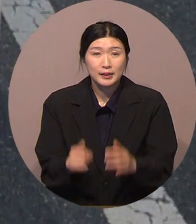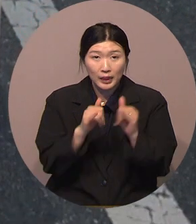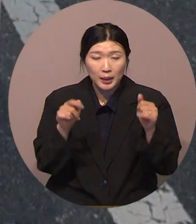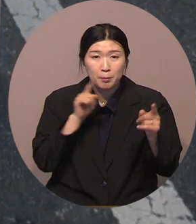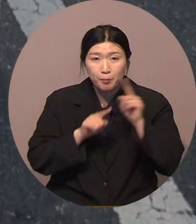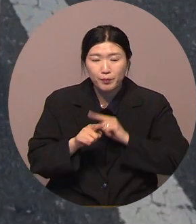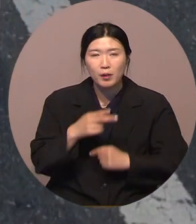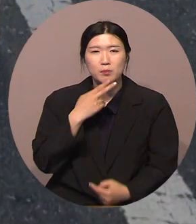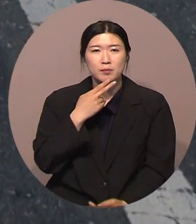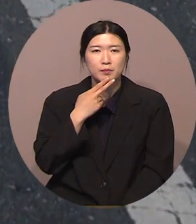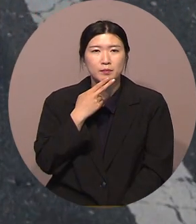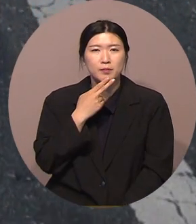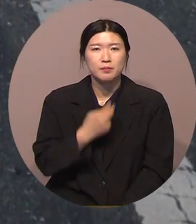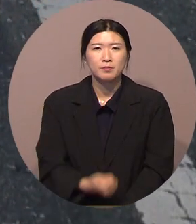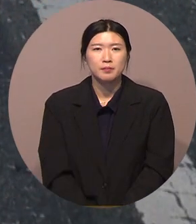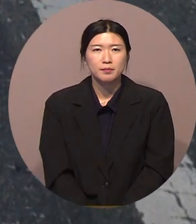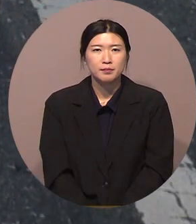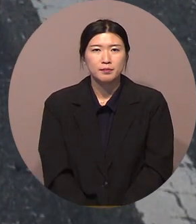피해는